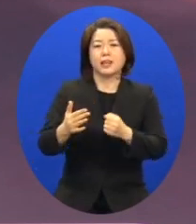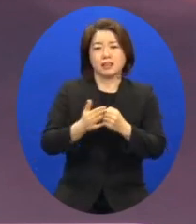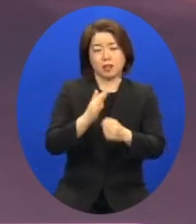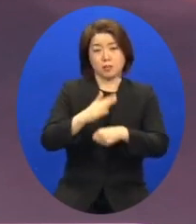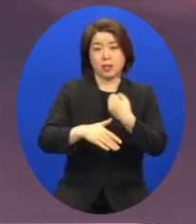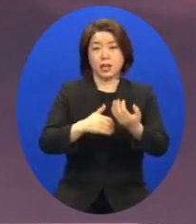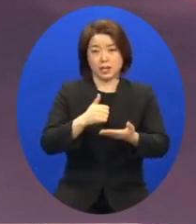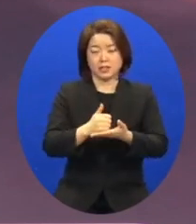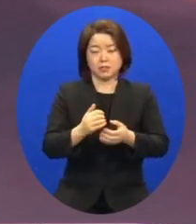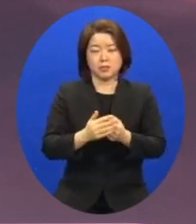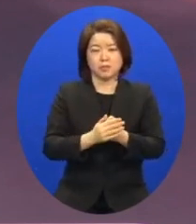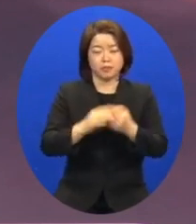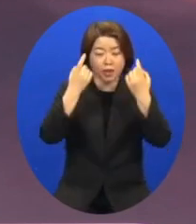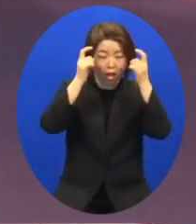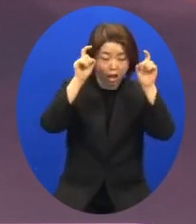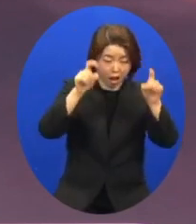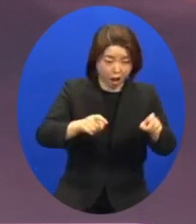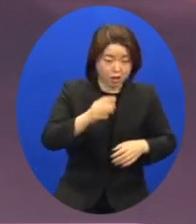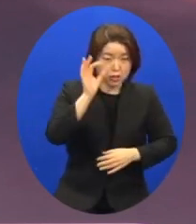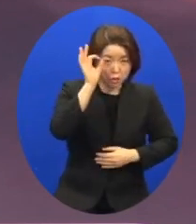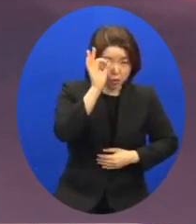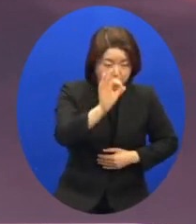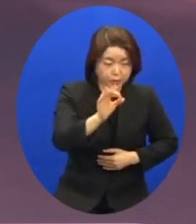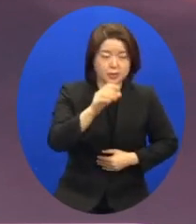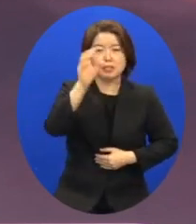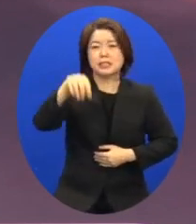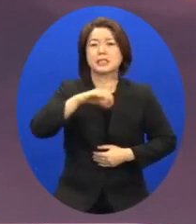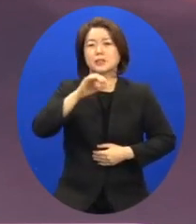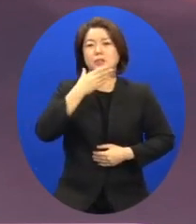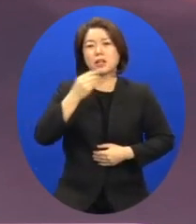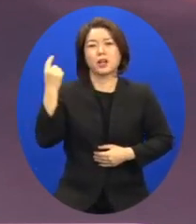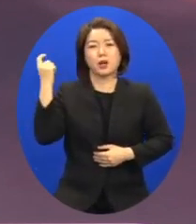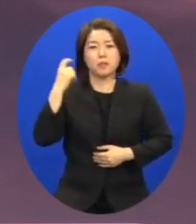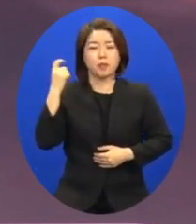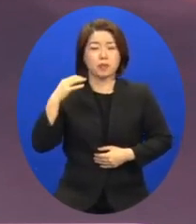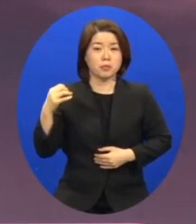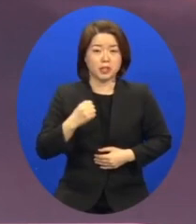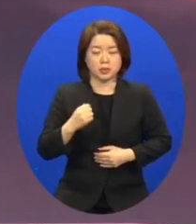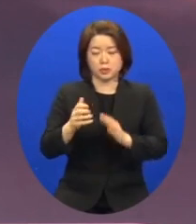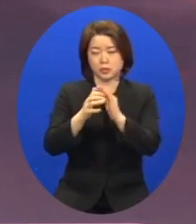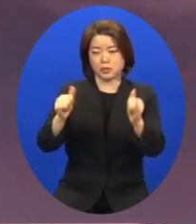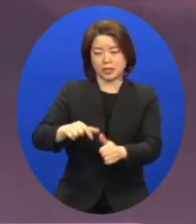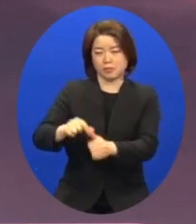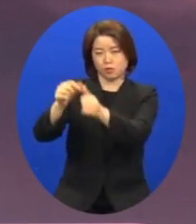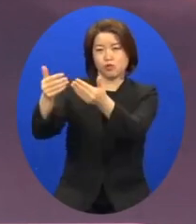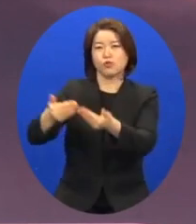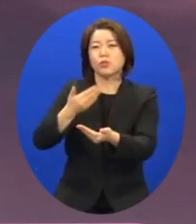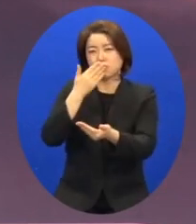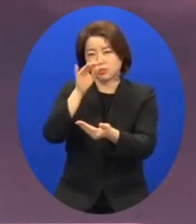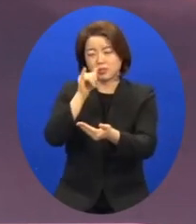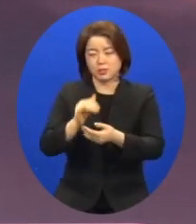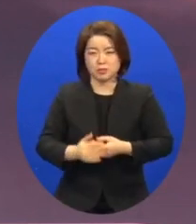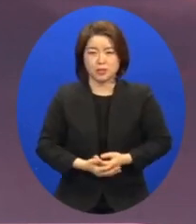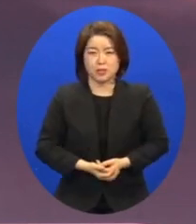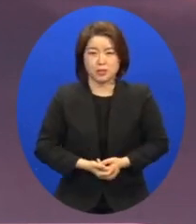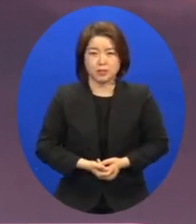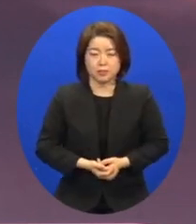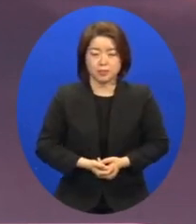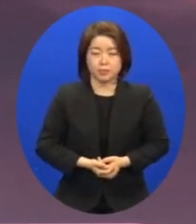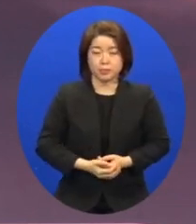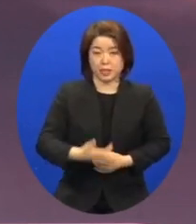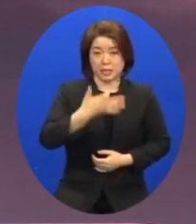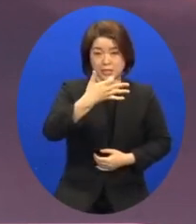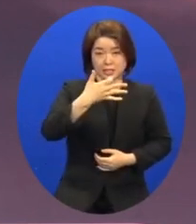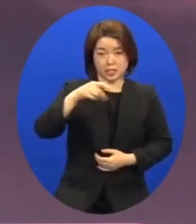어리석어 보이는 십자가의 복음으로 사람을 구원하시는 것입니다 19절에 보면